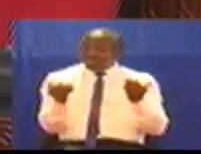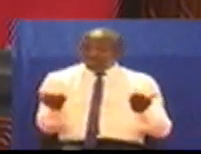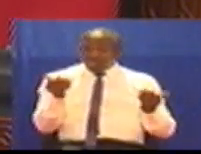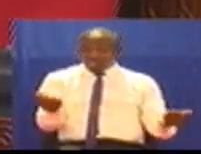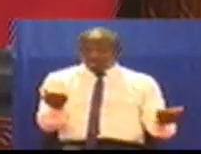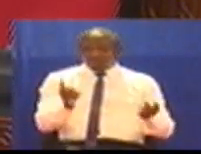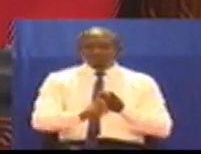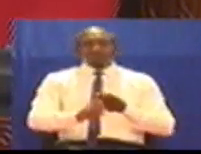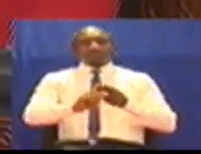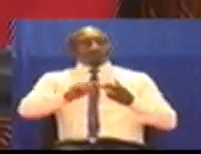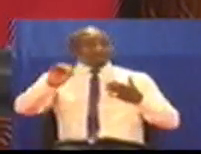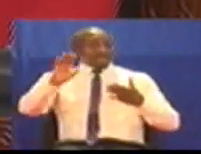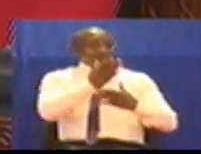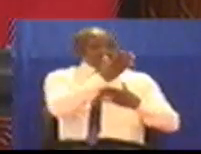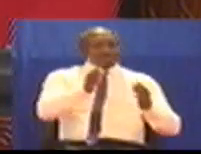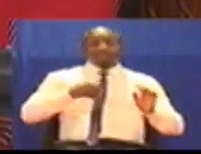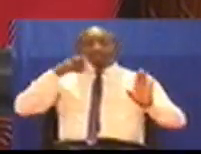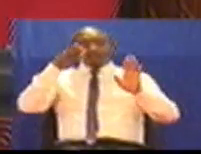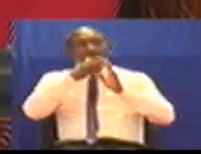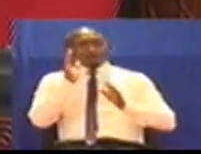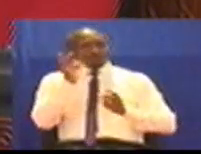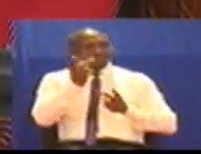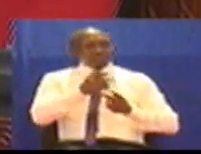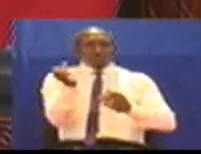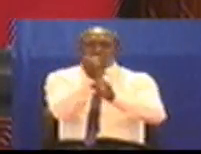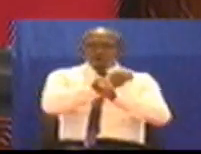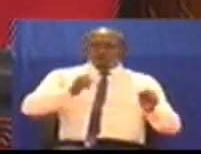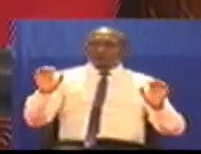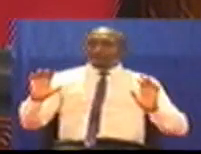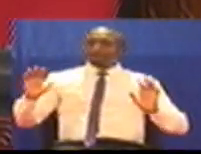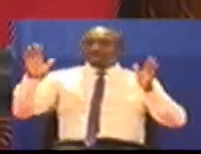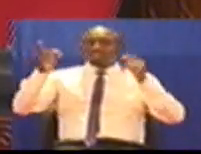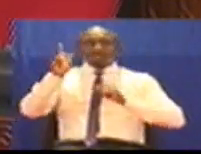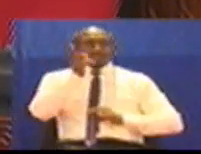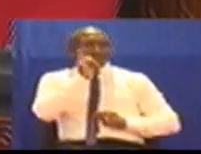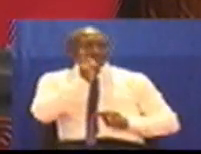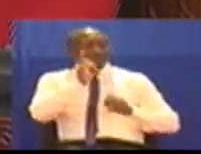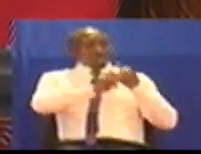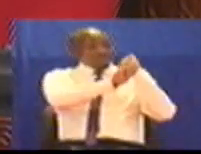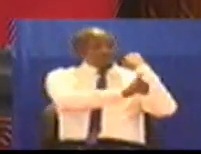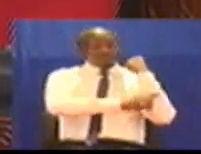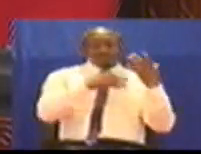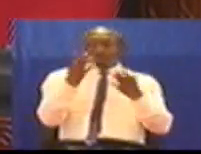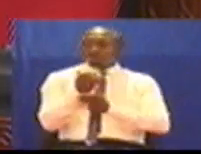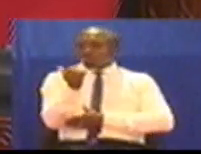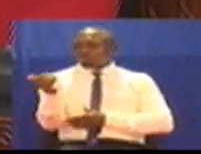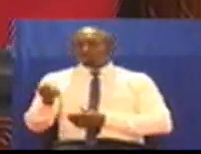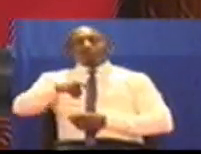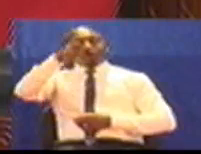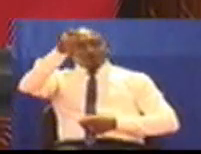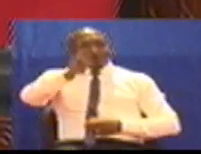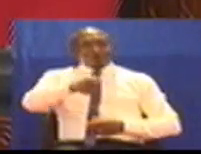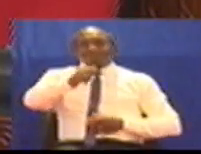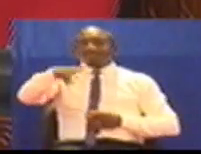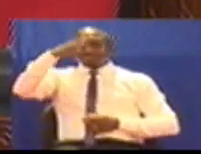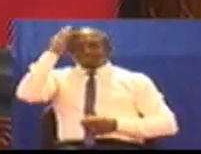sasa vinakarabatiwa, vina lengo la kuokoa maisha ya kina mama wajawazito na watoto. Nasema hongera sana kwa serikali ya